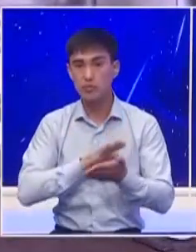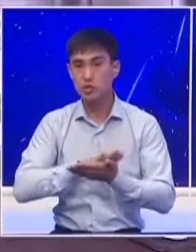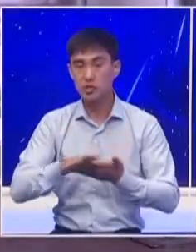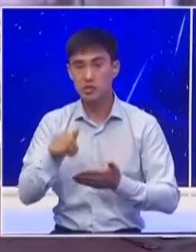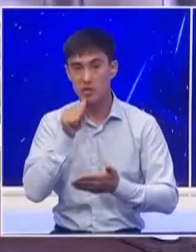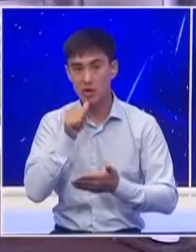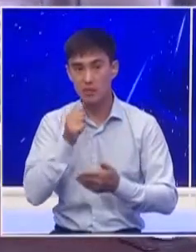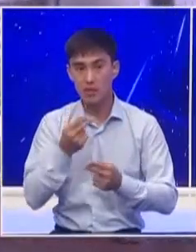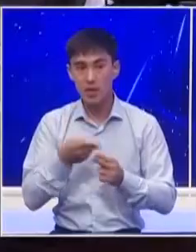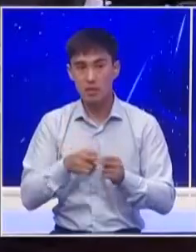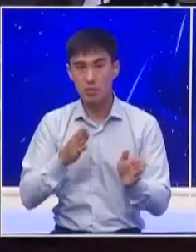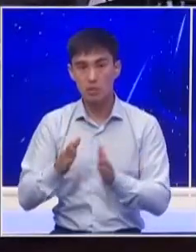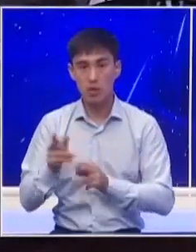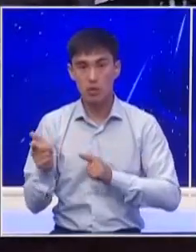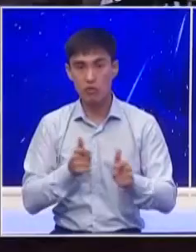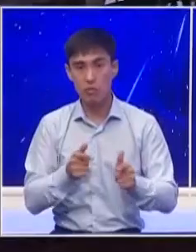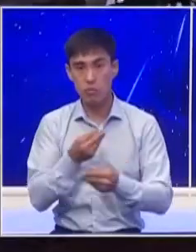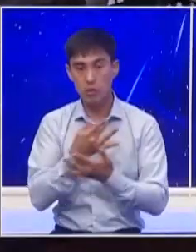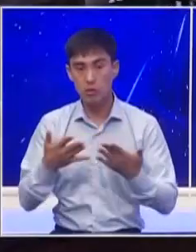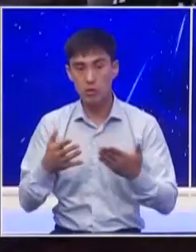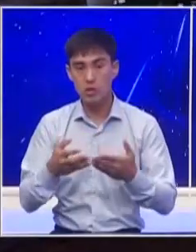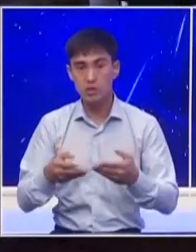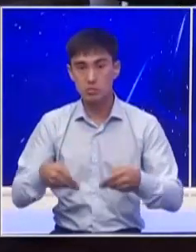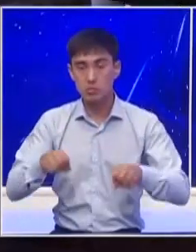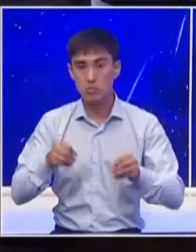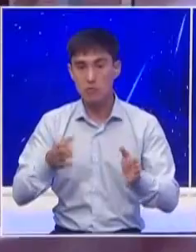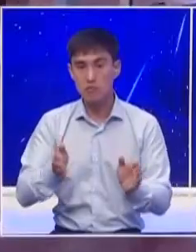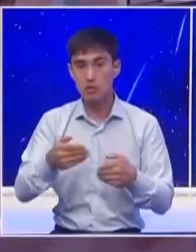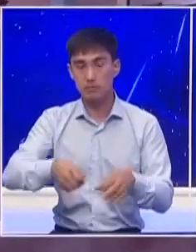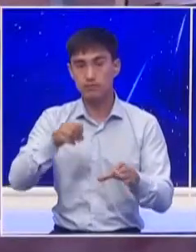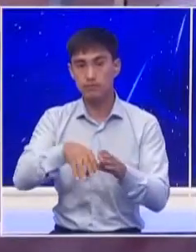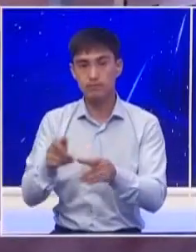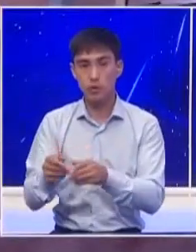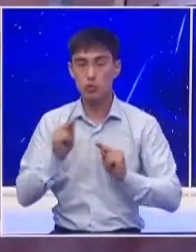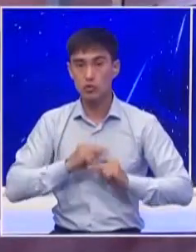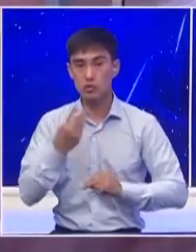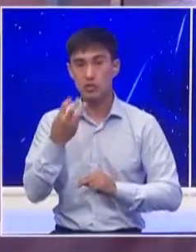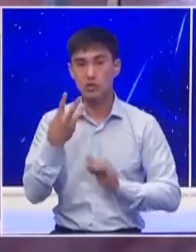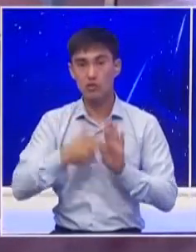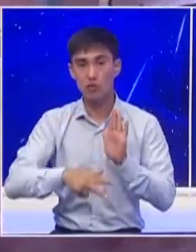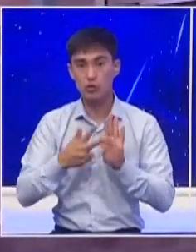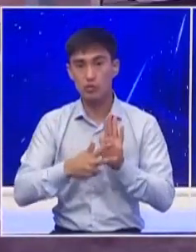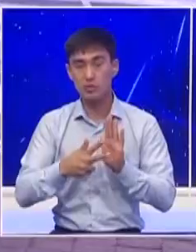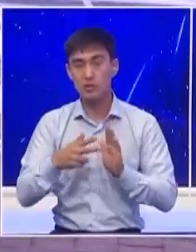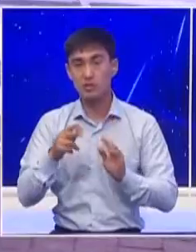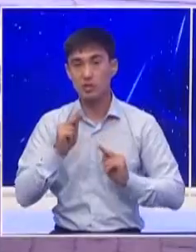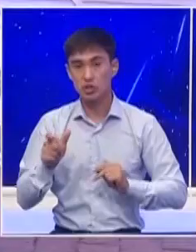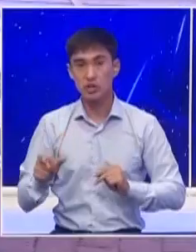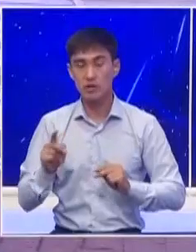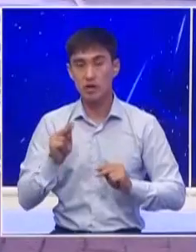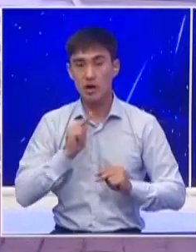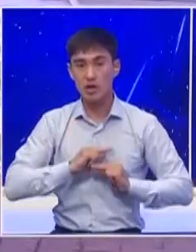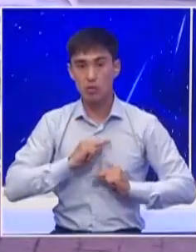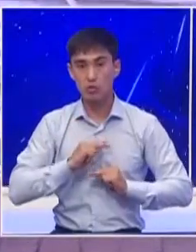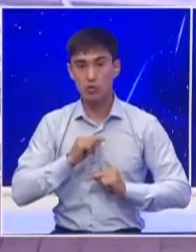На данном этапе работы готовый продукт расфасовывают в мешки. К слову, сейчас на заводе трудится 380 человек, большинство из которых работает здесь